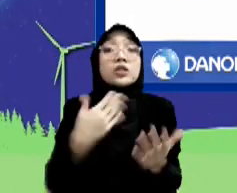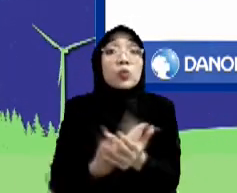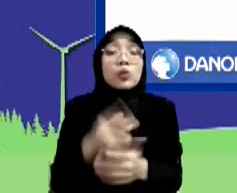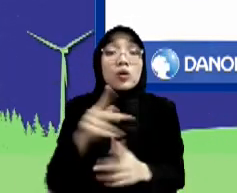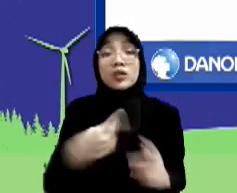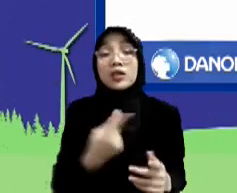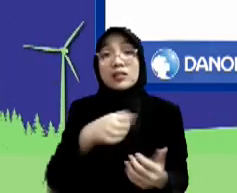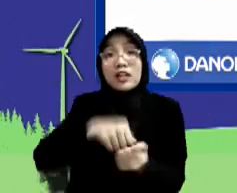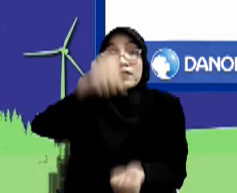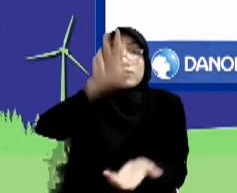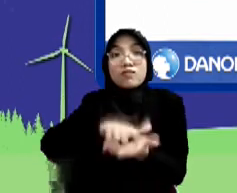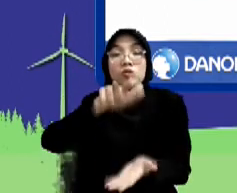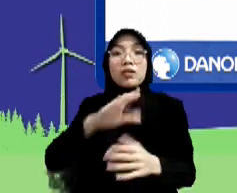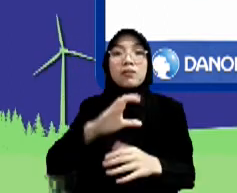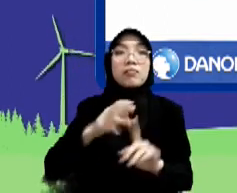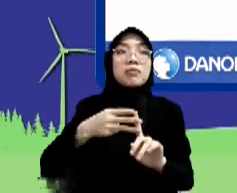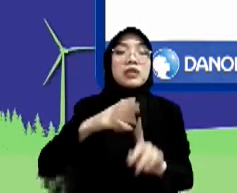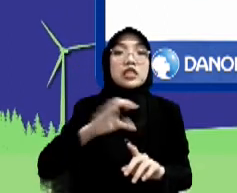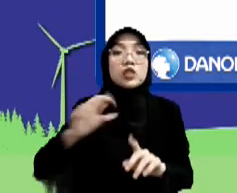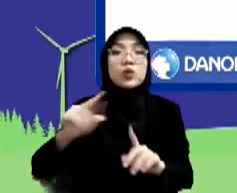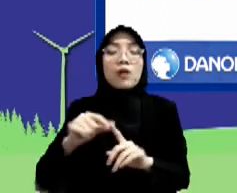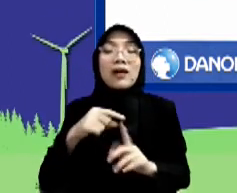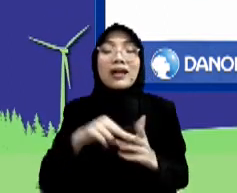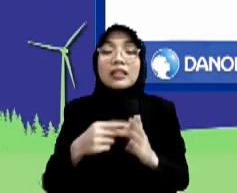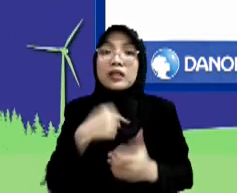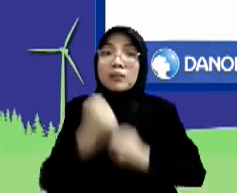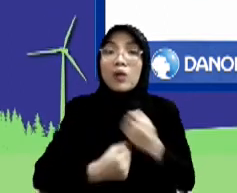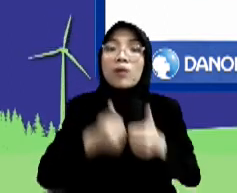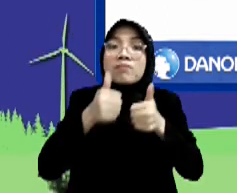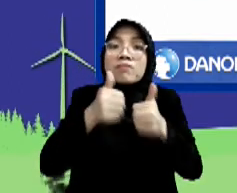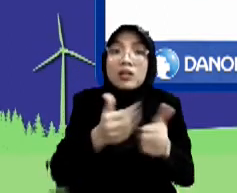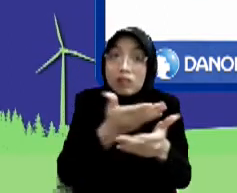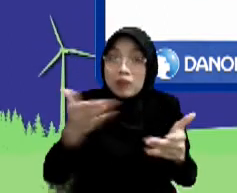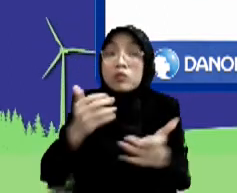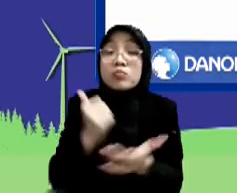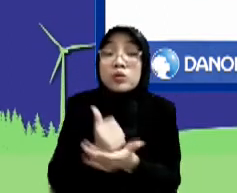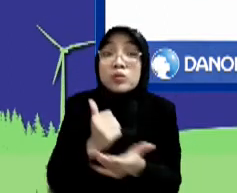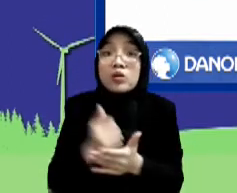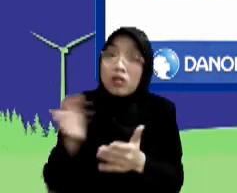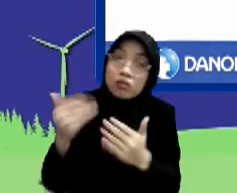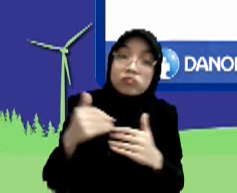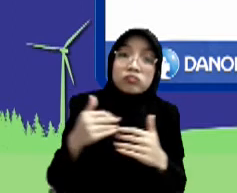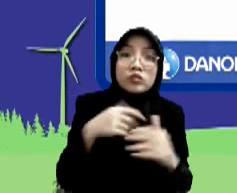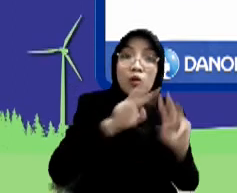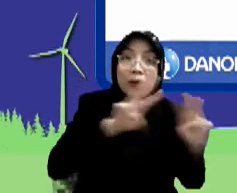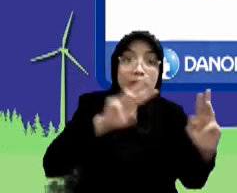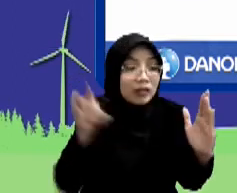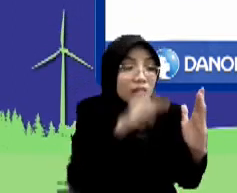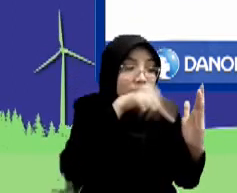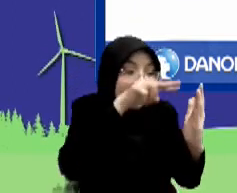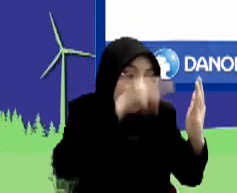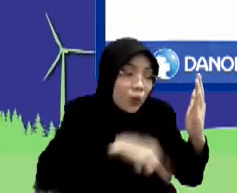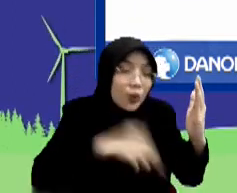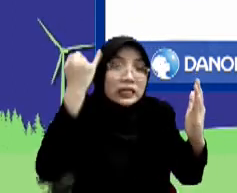kita sertifikasi Bop ini semacam assurance bahwa weve been doing good gitu kan and you can actually Go into the website and find out what kind of initi